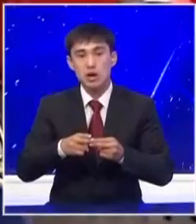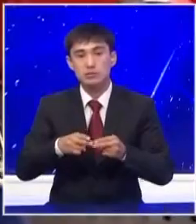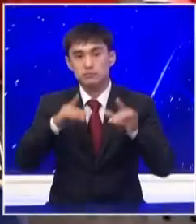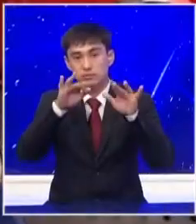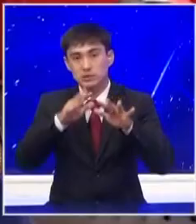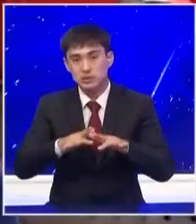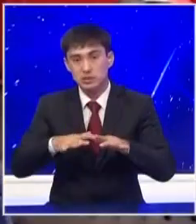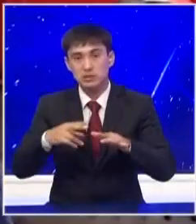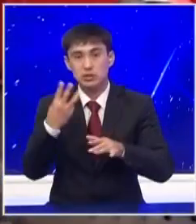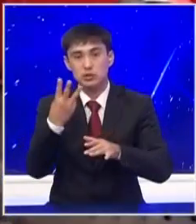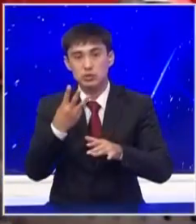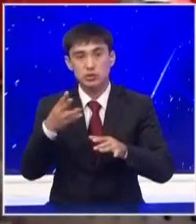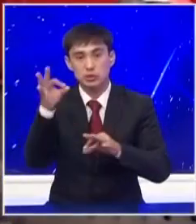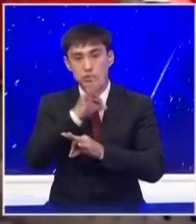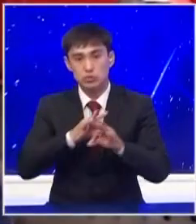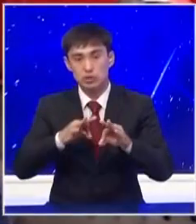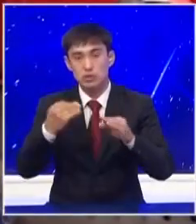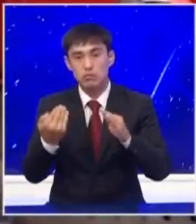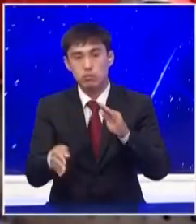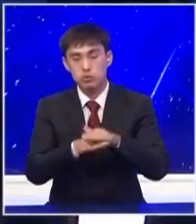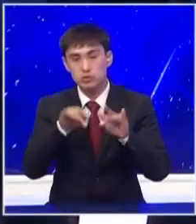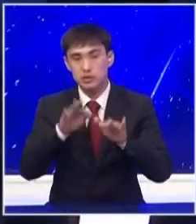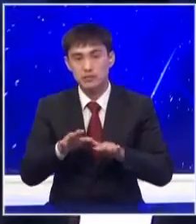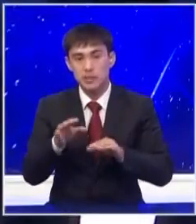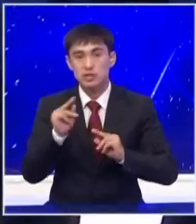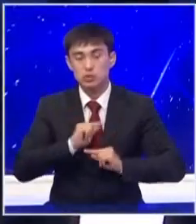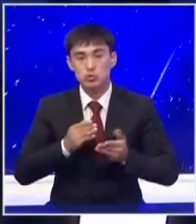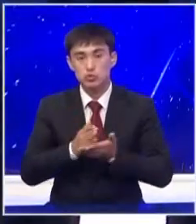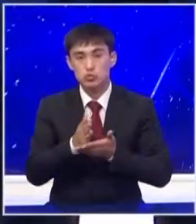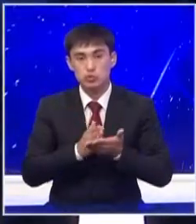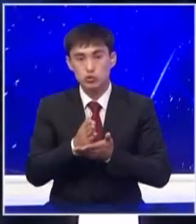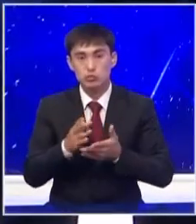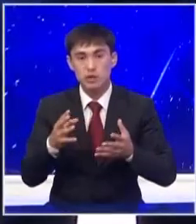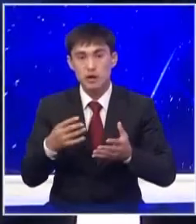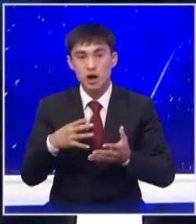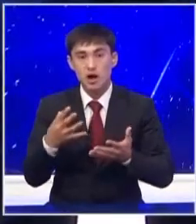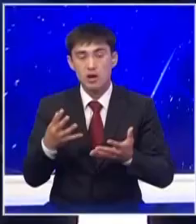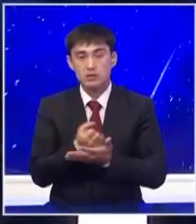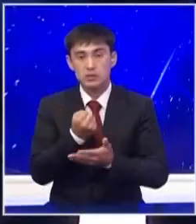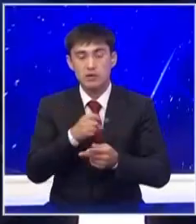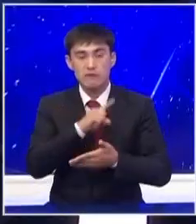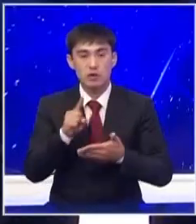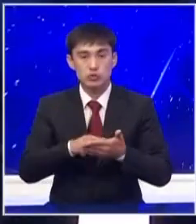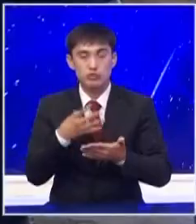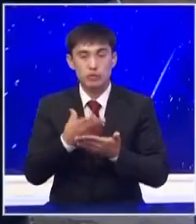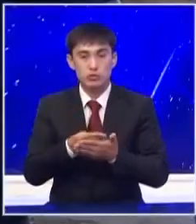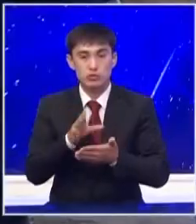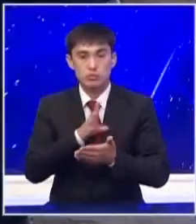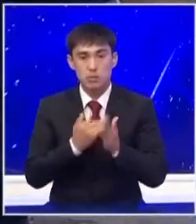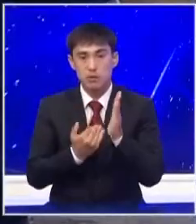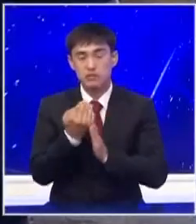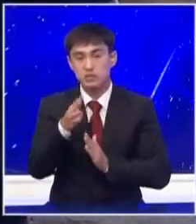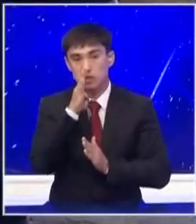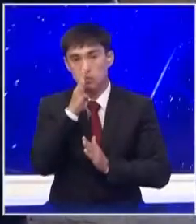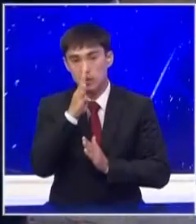засыпанным почти метровым слоем осадков. Во время встречи с депутатами сотрудники службы озвучили и волнующие их вопросы, один из которых касался повышения